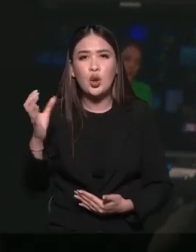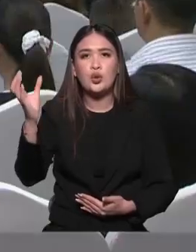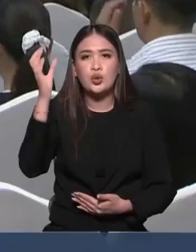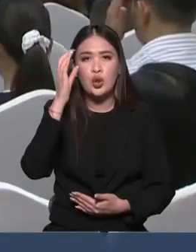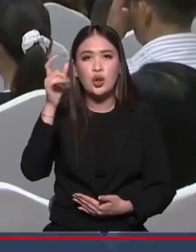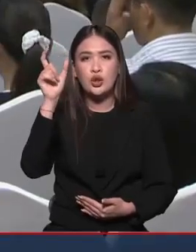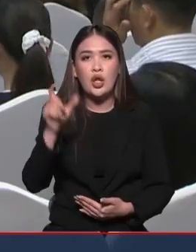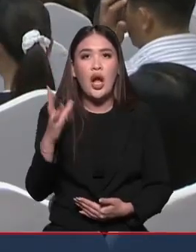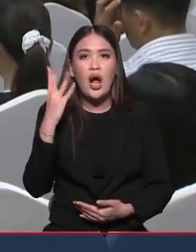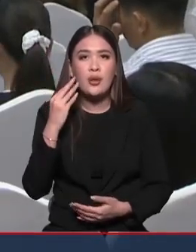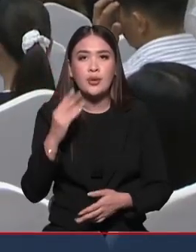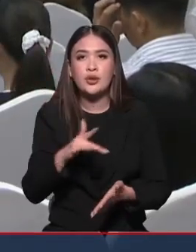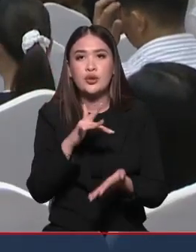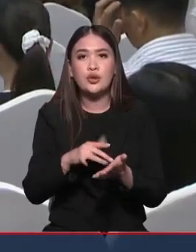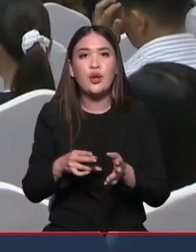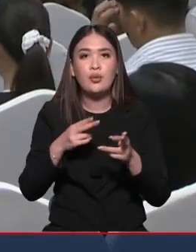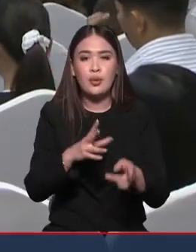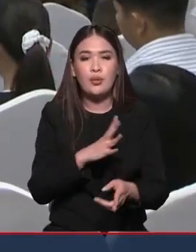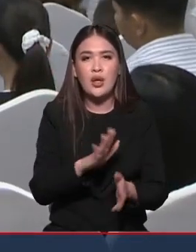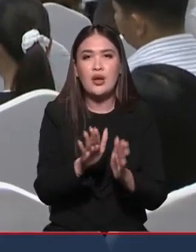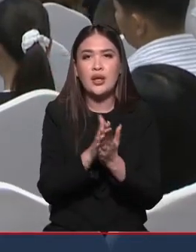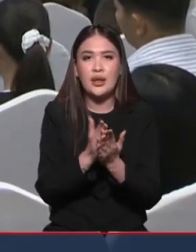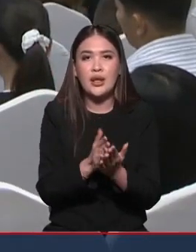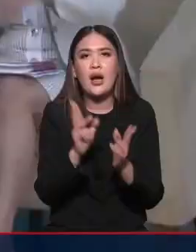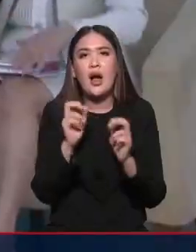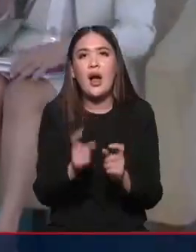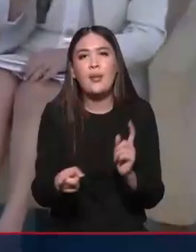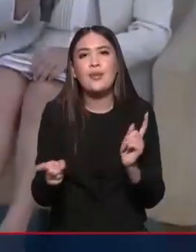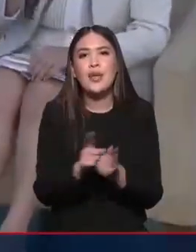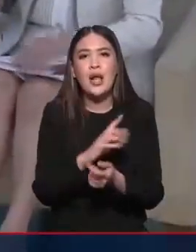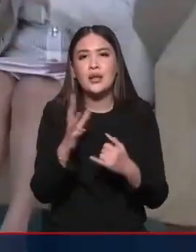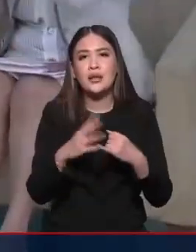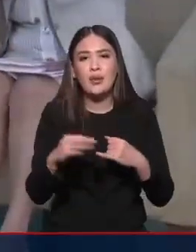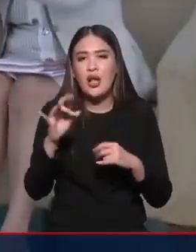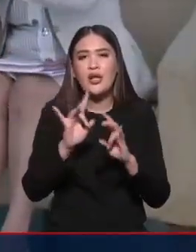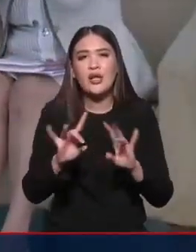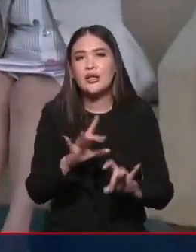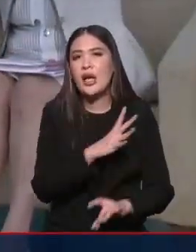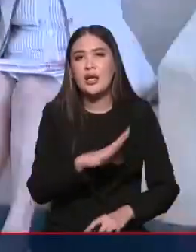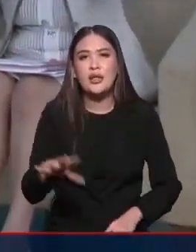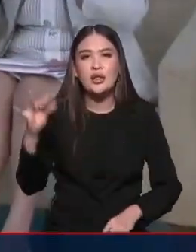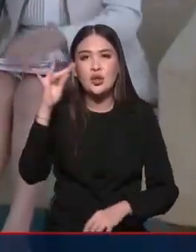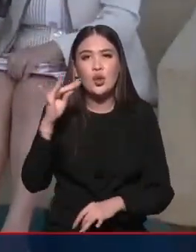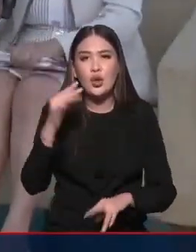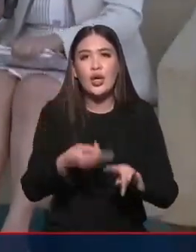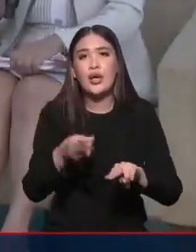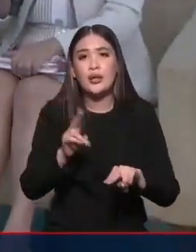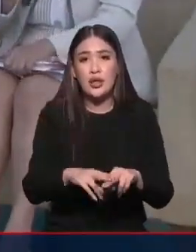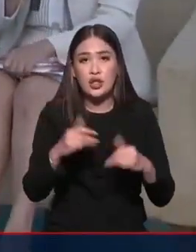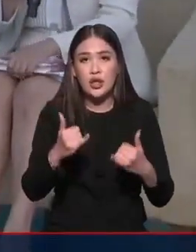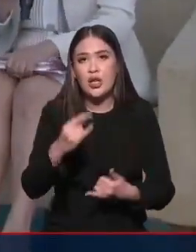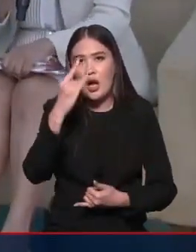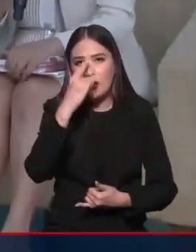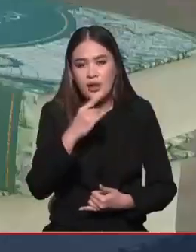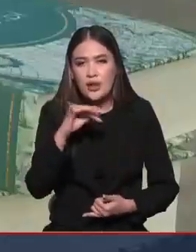посетил Алматы где представил свою книгу как менялась Земля нерассказанная история бестселлер теперь доступен на казахском